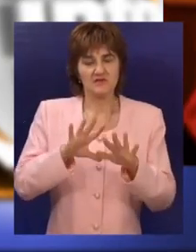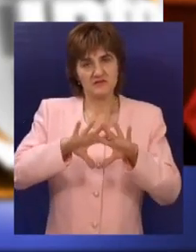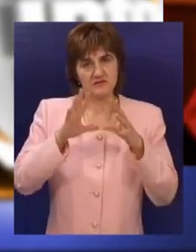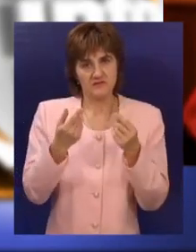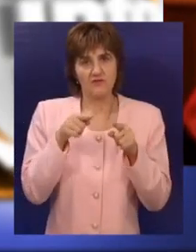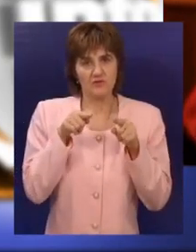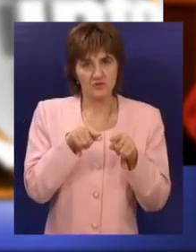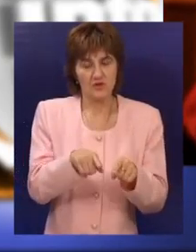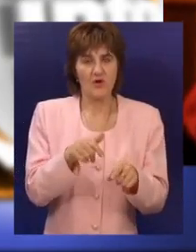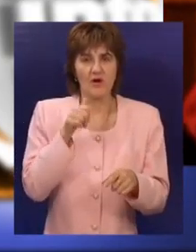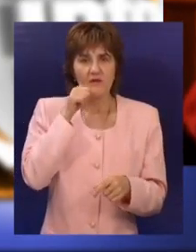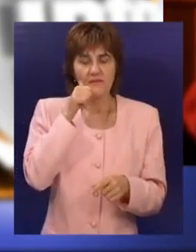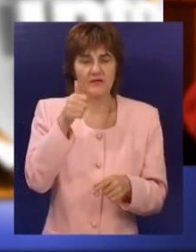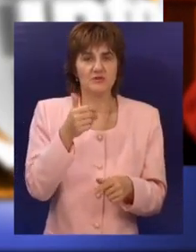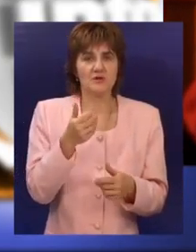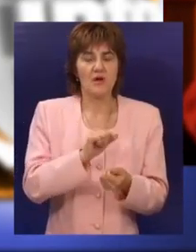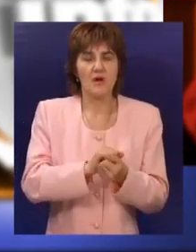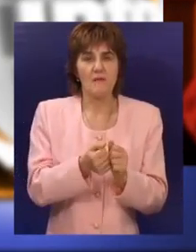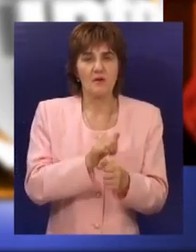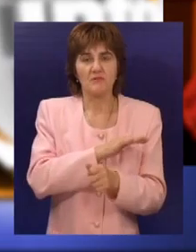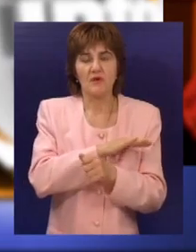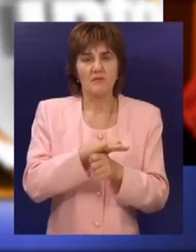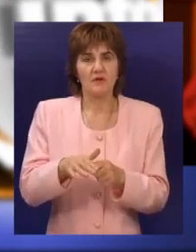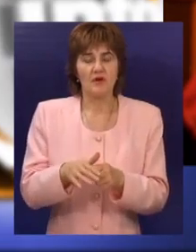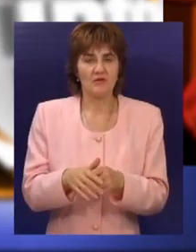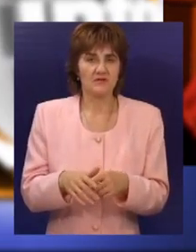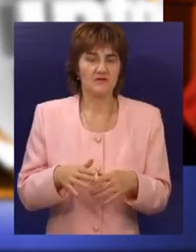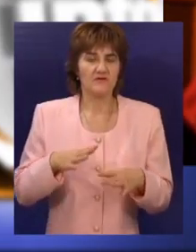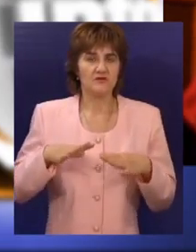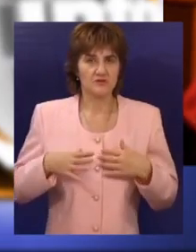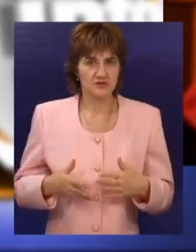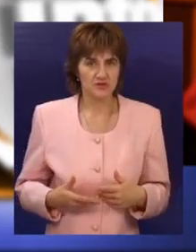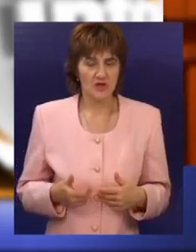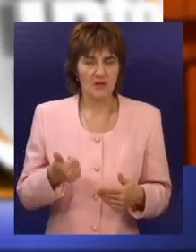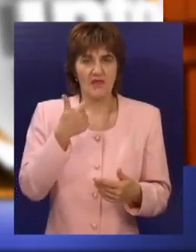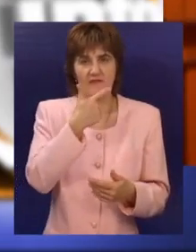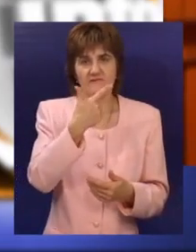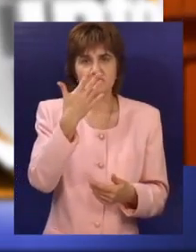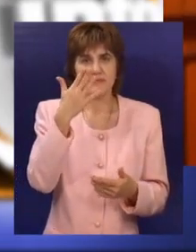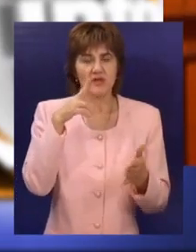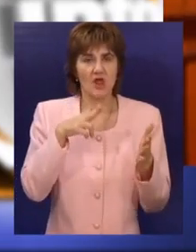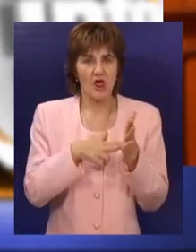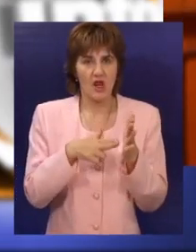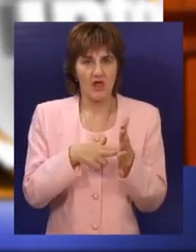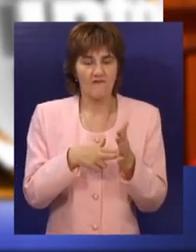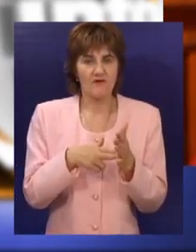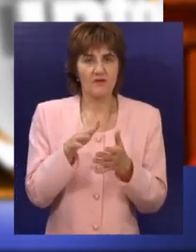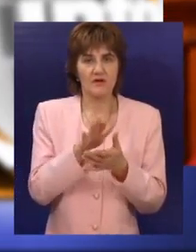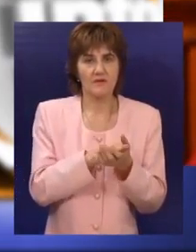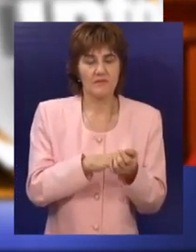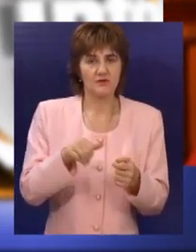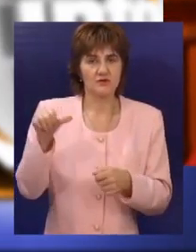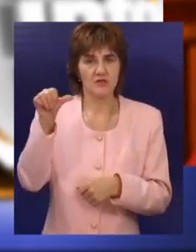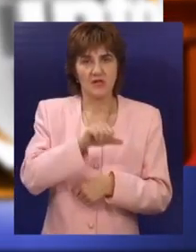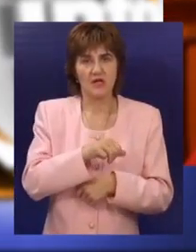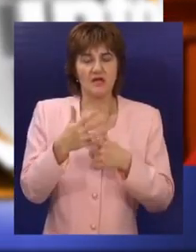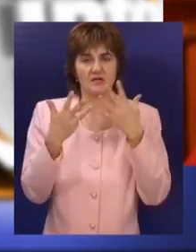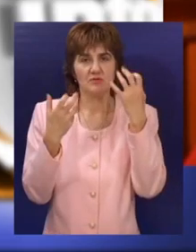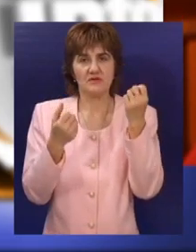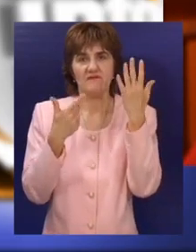zdravstvene zaštite. Međunarodni dan borbe protiv nasilja nad ženama prvi put je ustanovljen 25. novembra